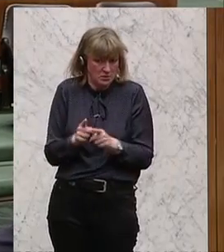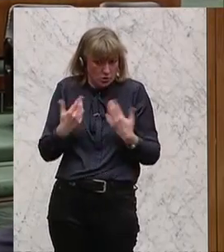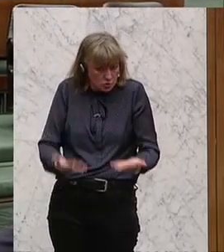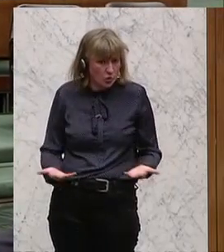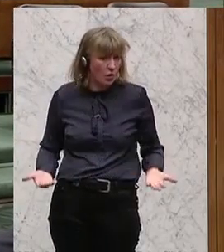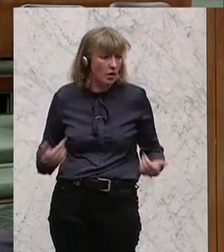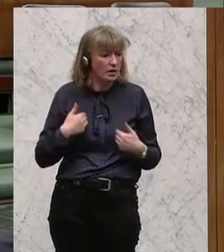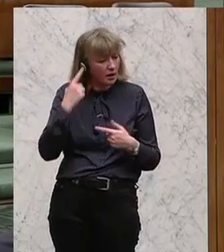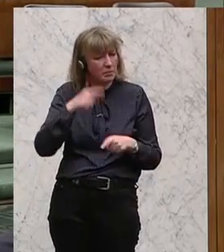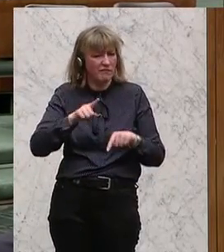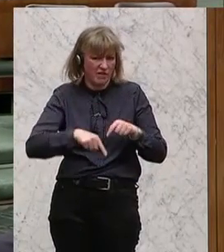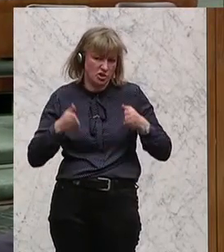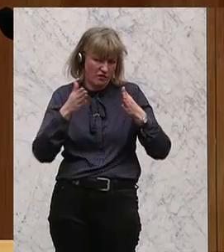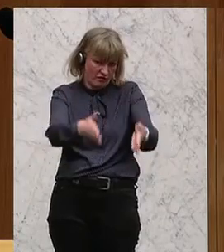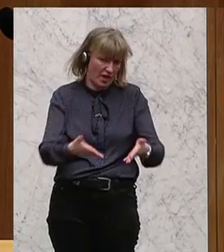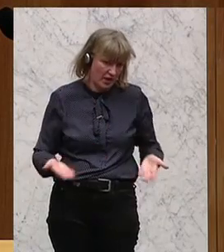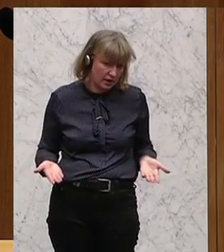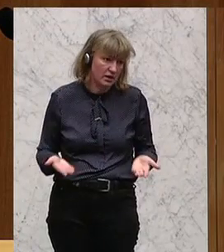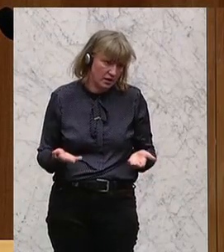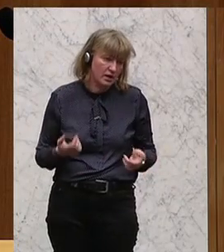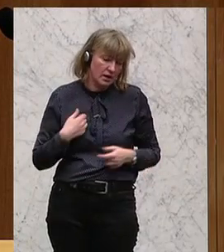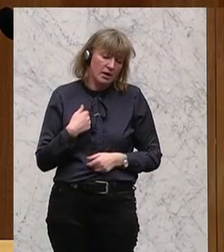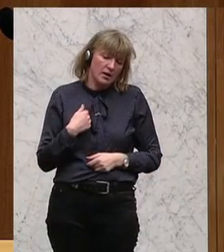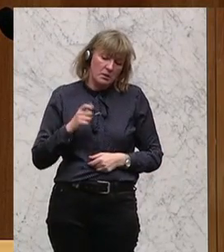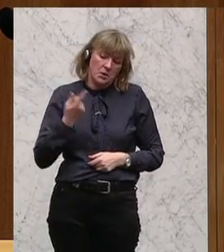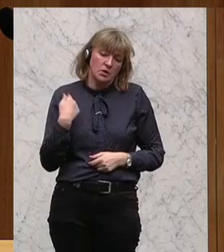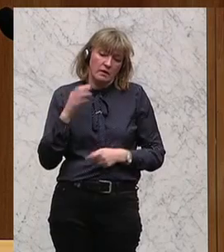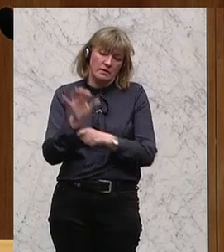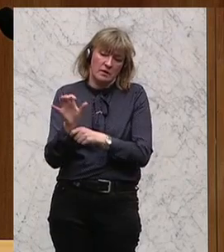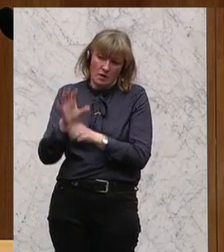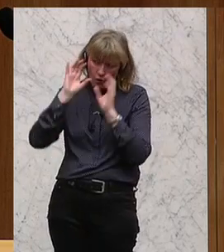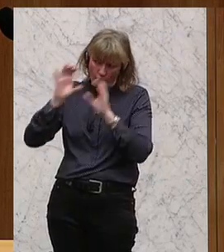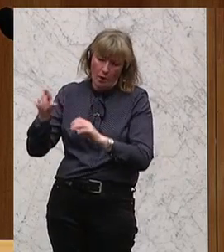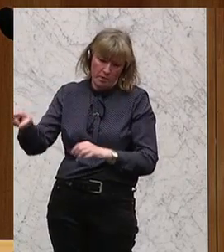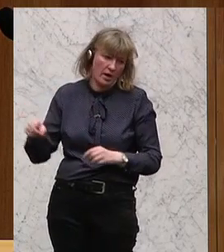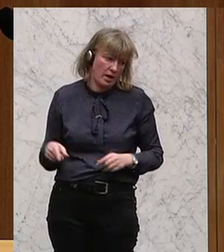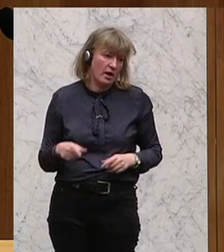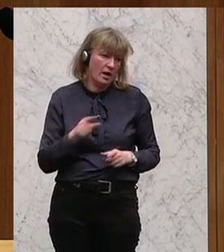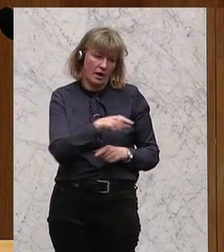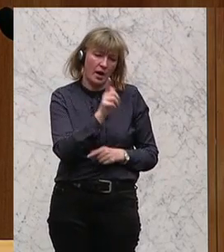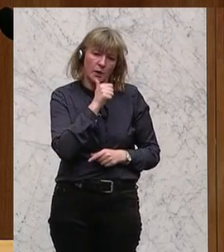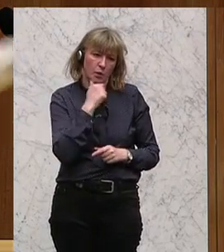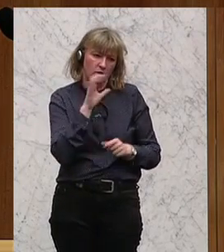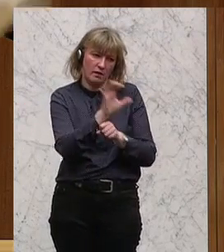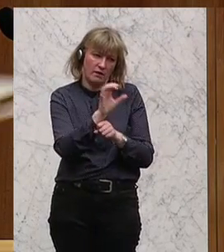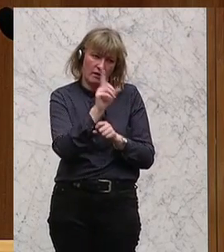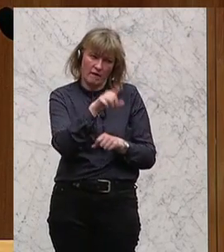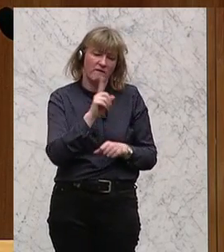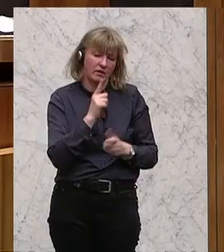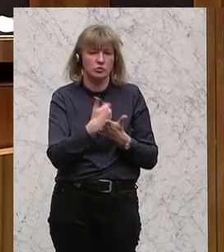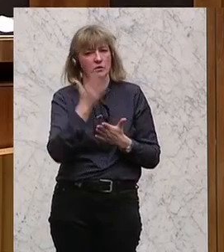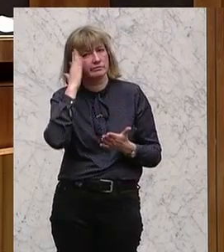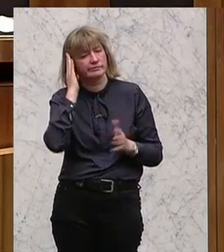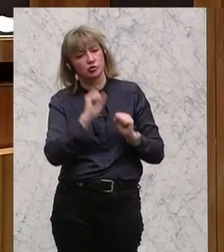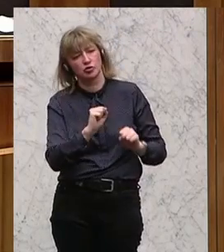dass Sie hier in eine falsche Richtung unterwegs sind und das werfe ich insbesondere der ÖVP vor. Ihnen werfe ich es weniger vor, weil von Ihnen kenne ich nichts